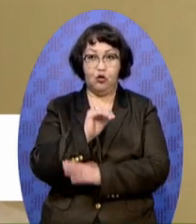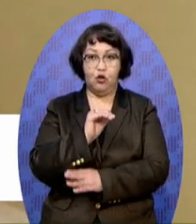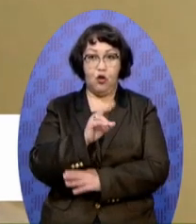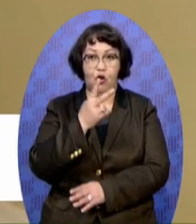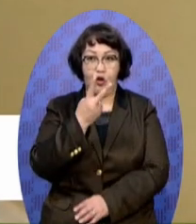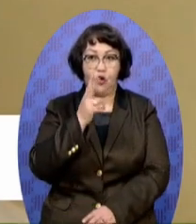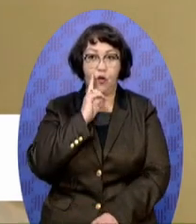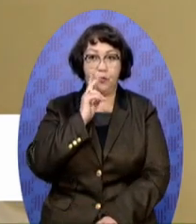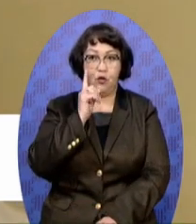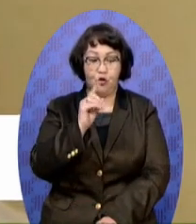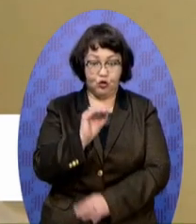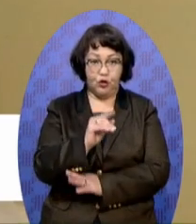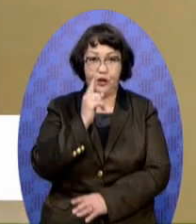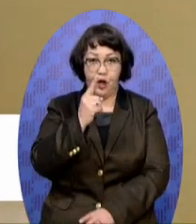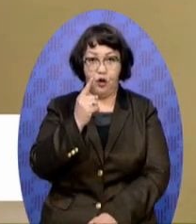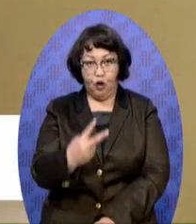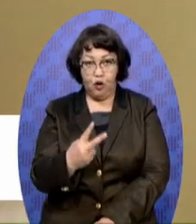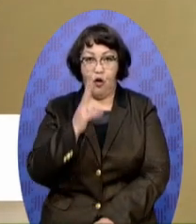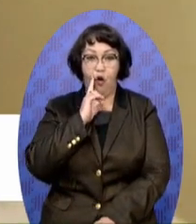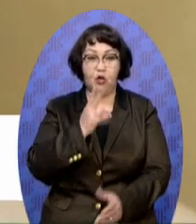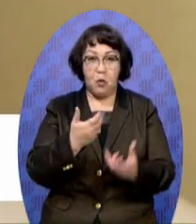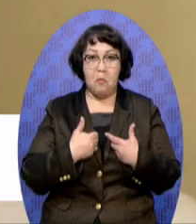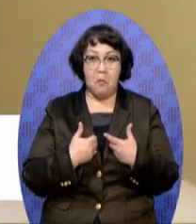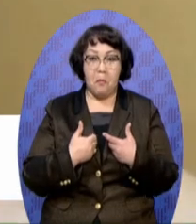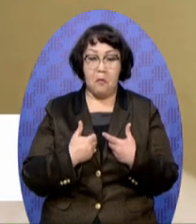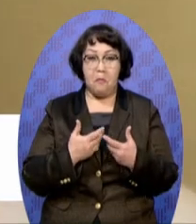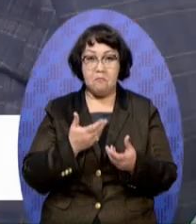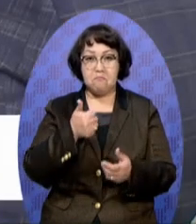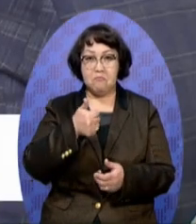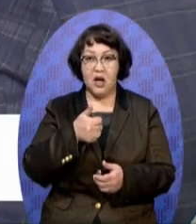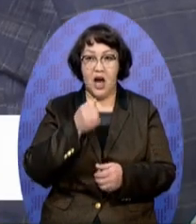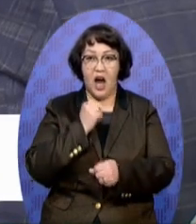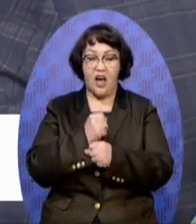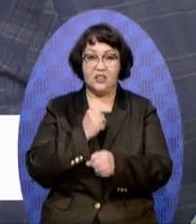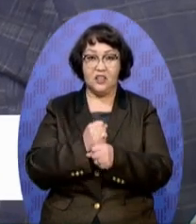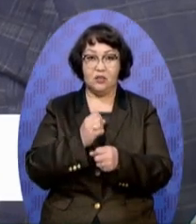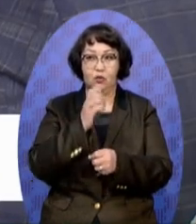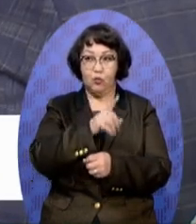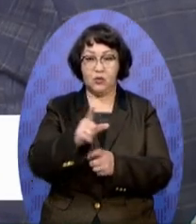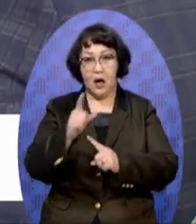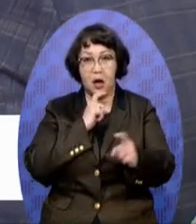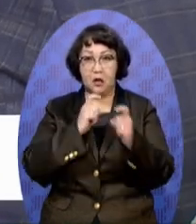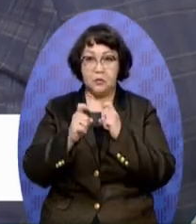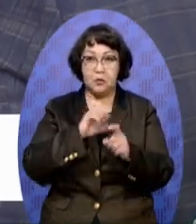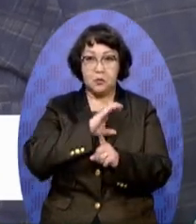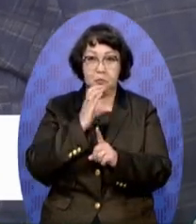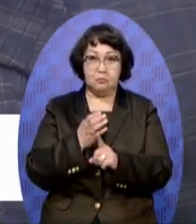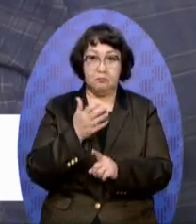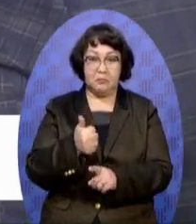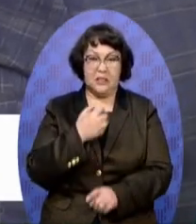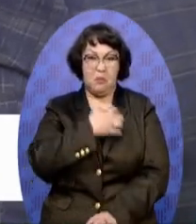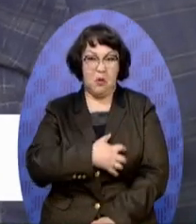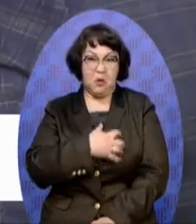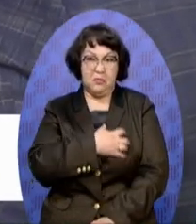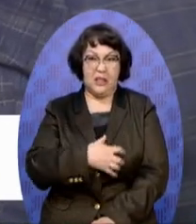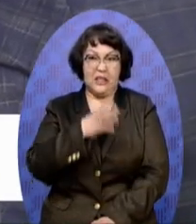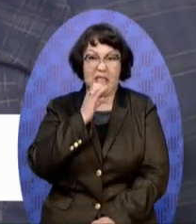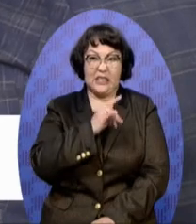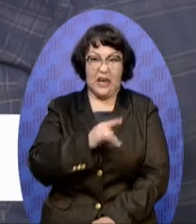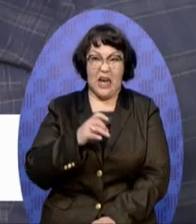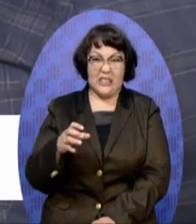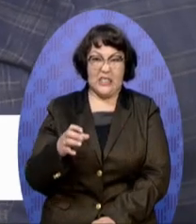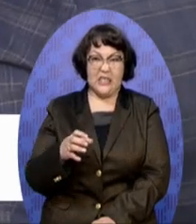1-р хоол, 2-р хоол гэх мэт. Тэгээ ажилчт нь болохоор аюу гоё илдэг. Яагаад одоо ямар нэгэн стресстэй ч юм уу